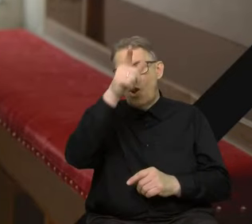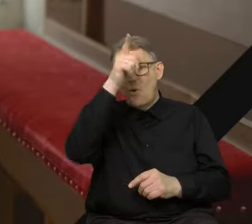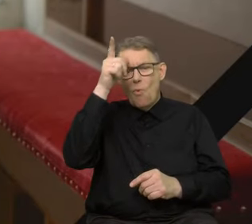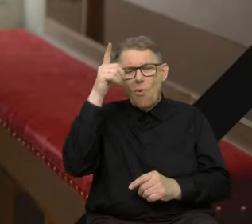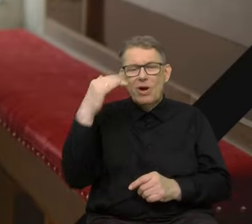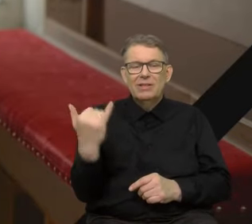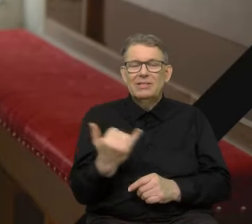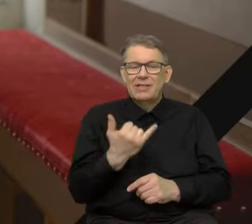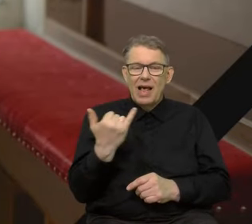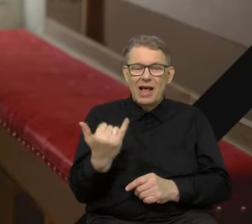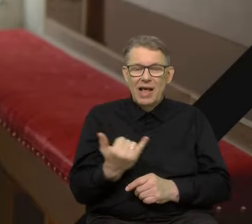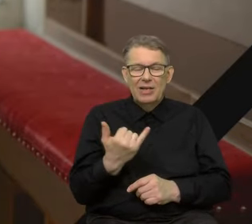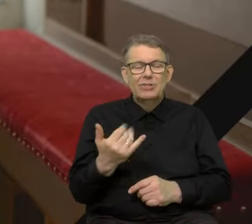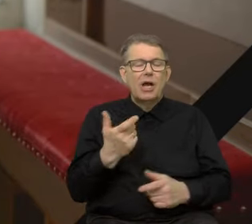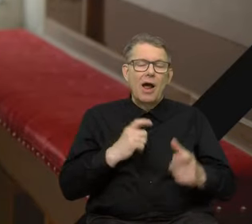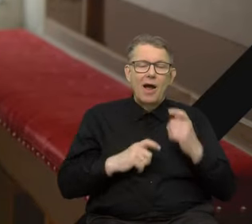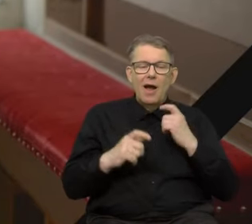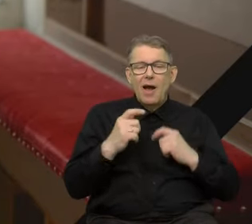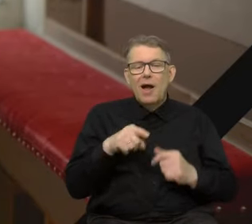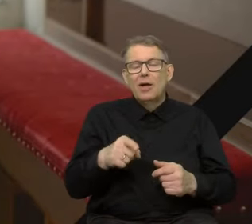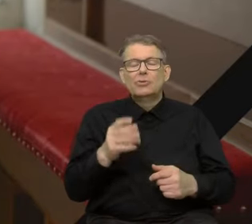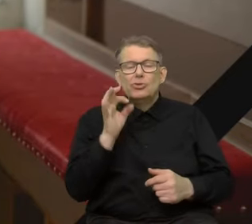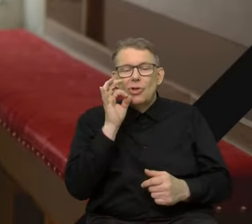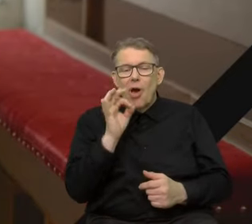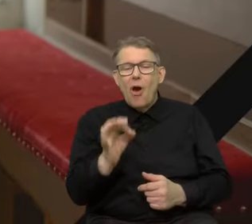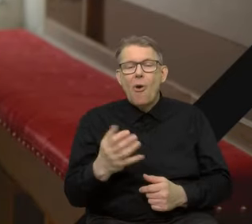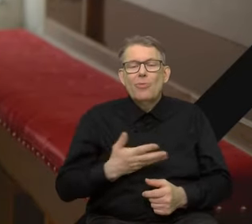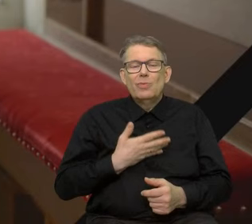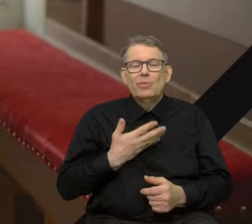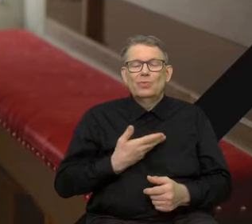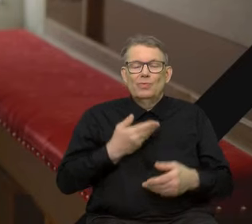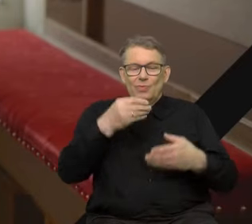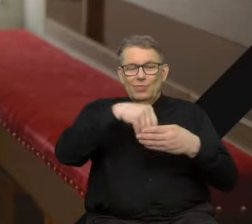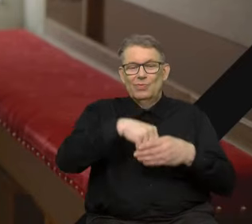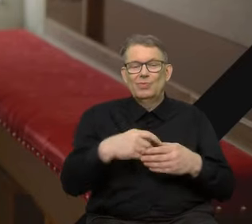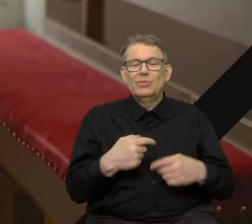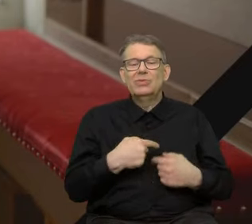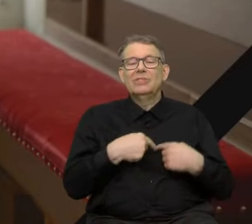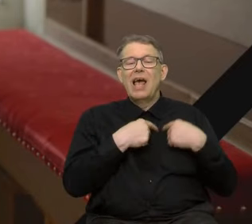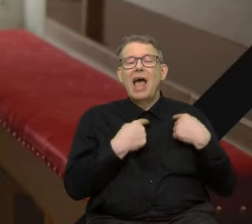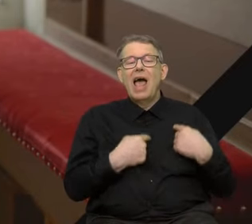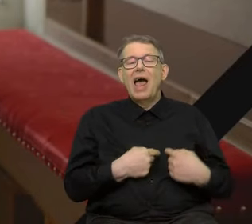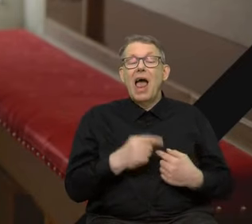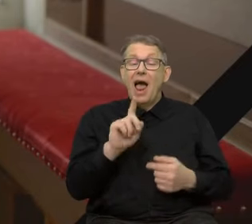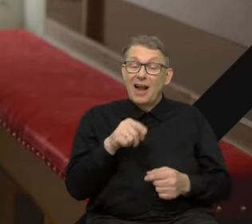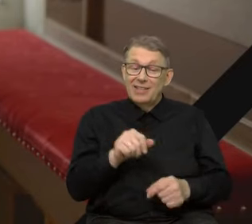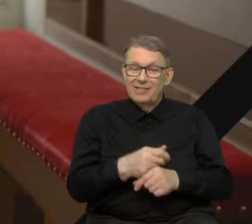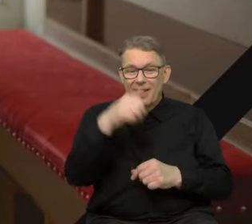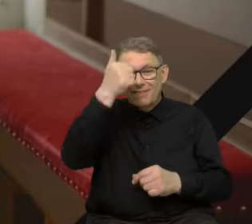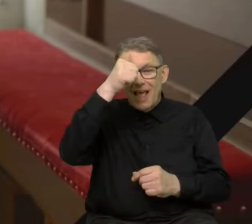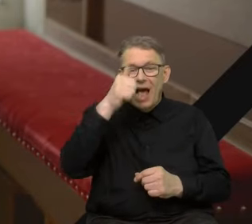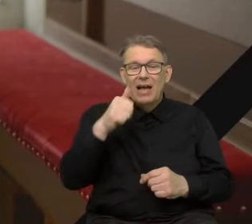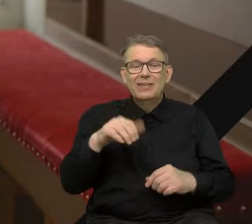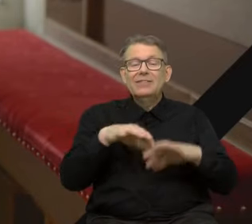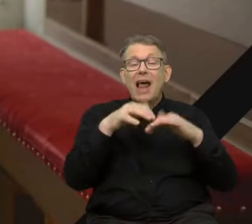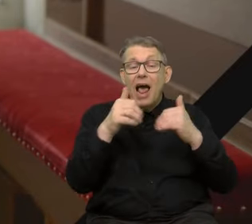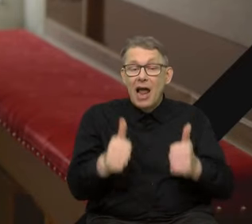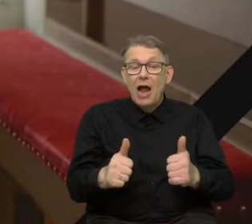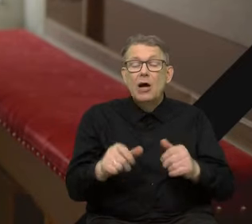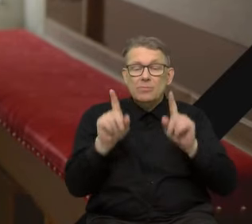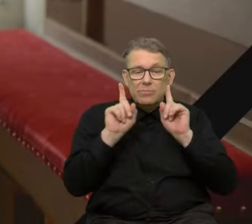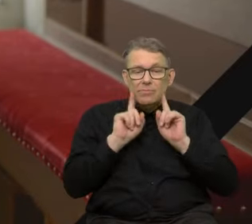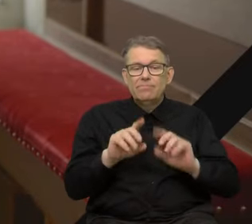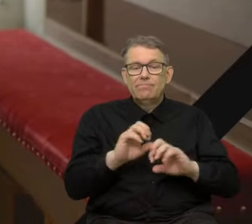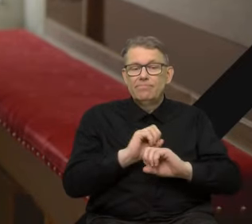zawsze cieszyli się tą dobrością, którą nosili w sercu, ale że ta nazwa stała się jakby oficjalną,